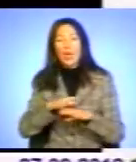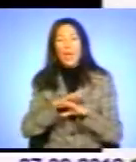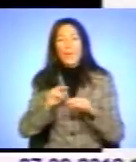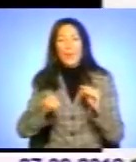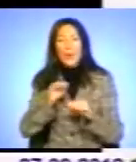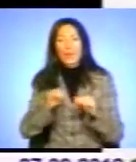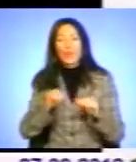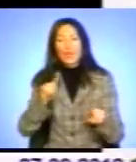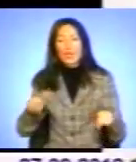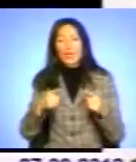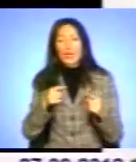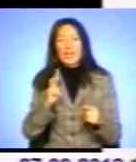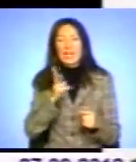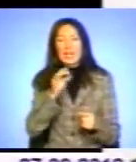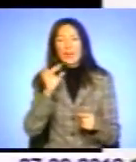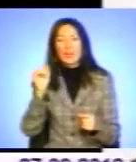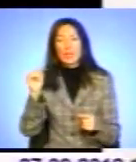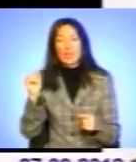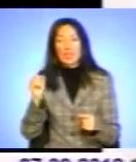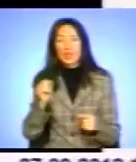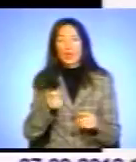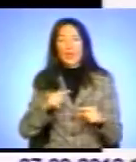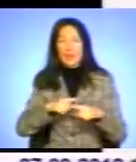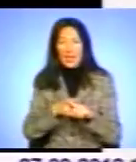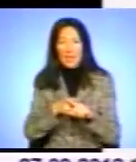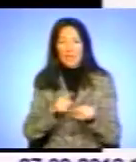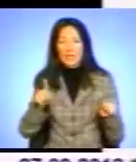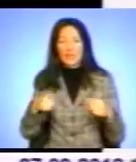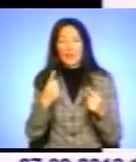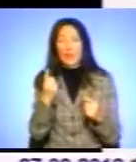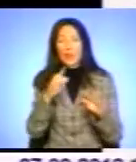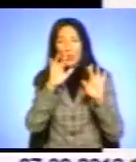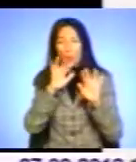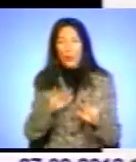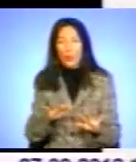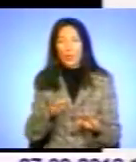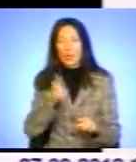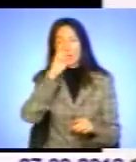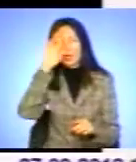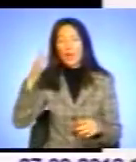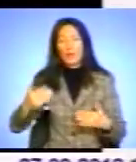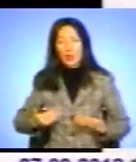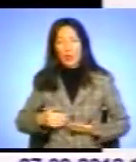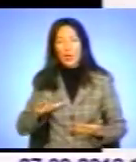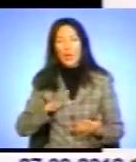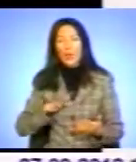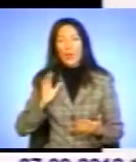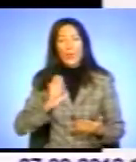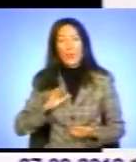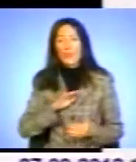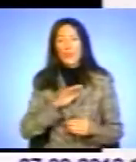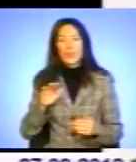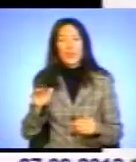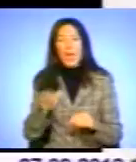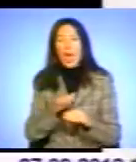техніки, створенні першого у світі комп'ютера. Славної трагічної долі зажив Михайло Пилипович Кравчук. Був неблагодійним за